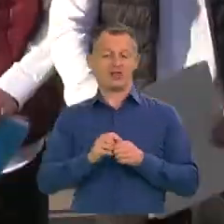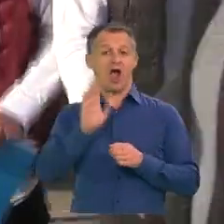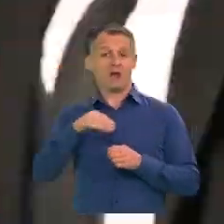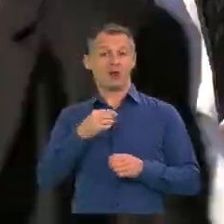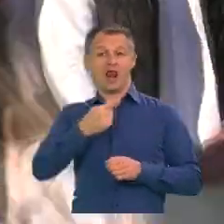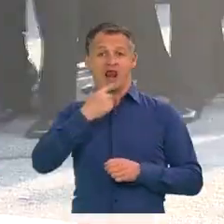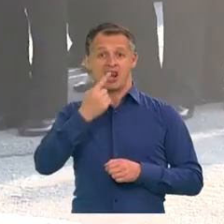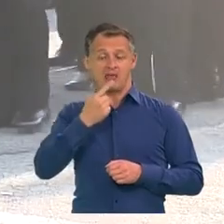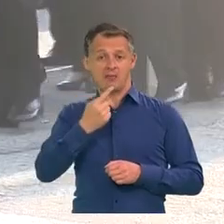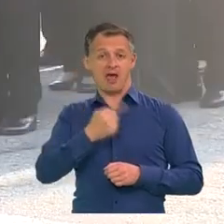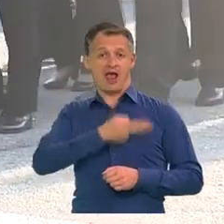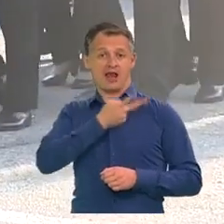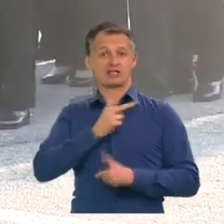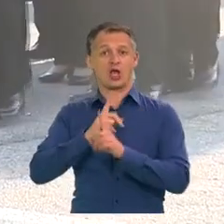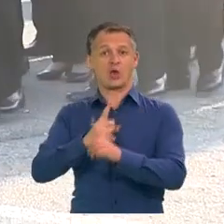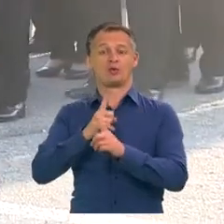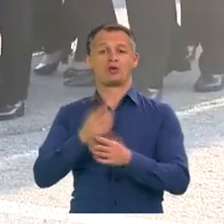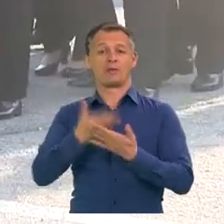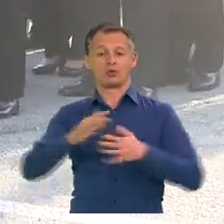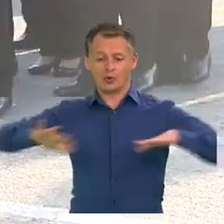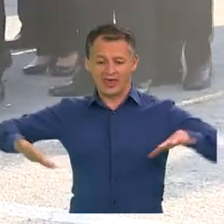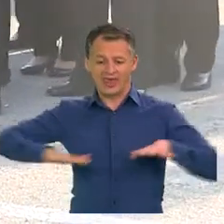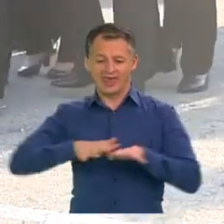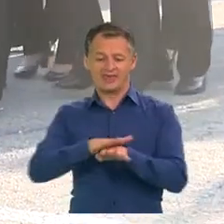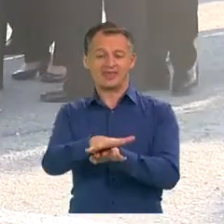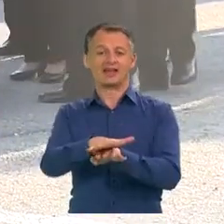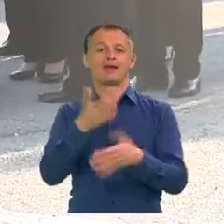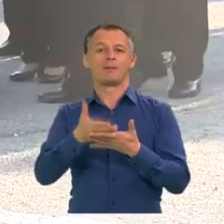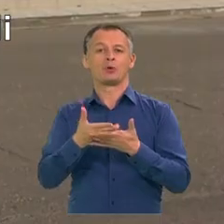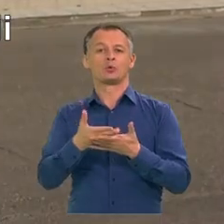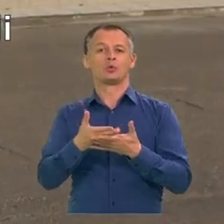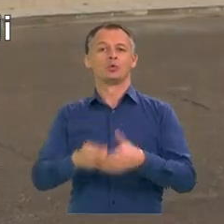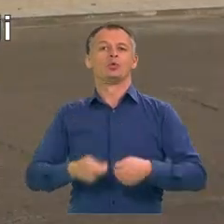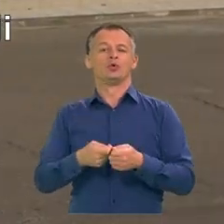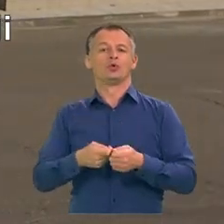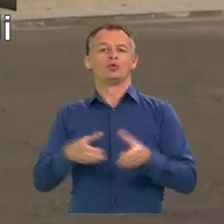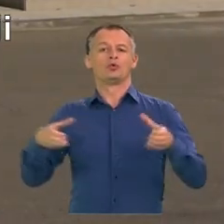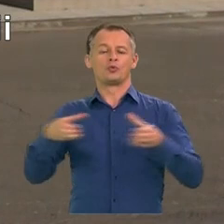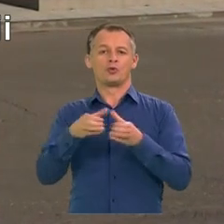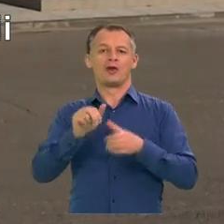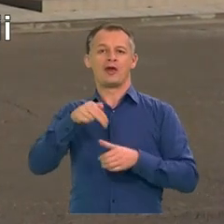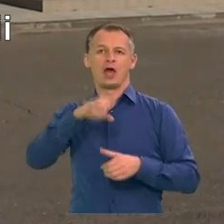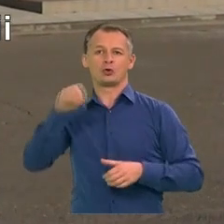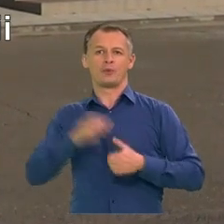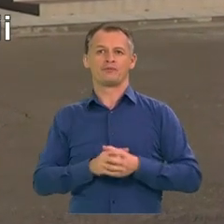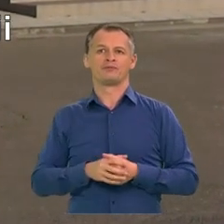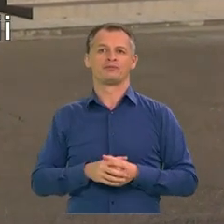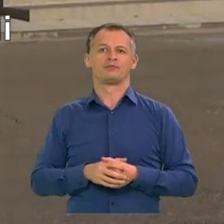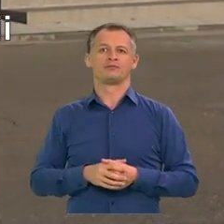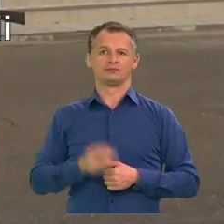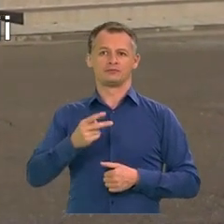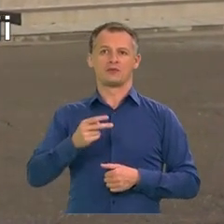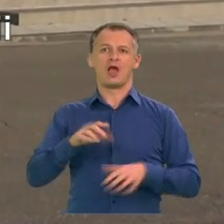limba engleză, pentru o integrare mult mai facilă în structurile NATO. I chose Romania because later year